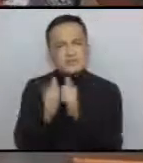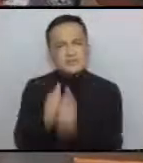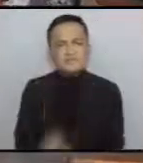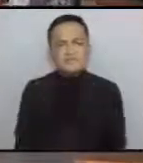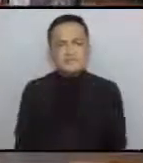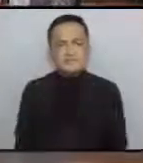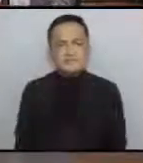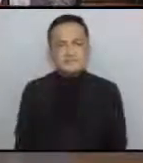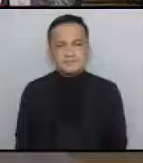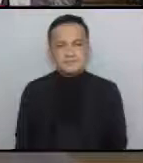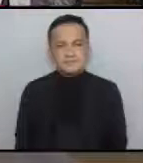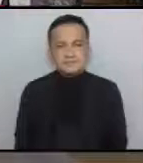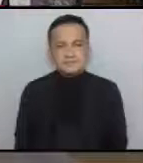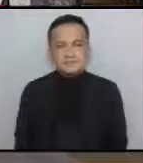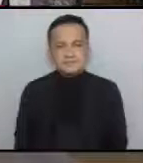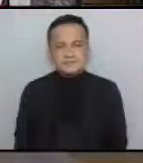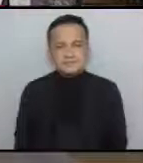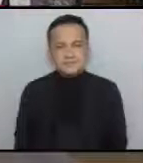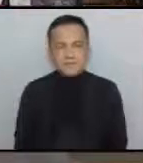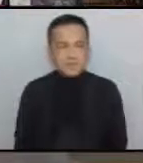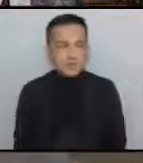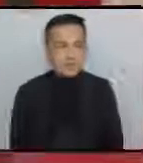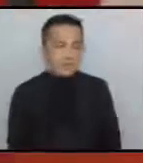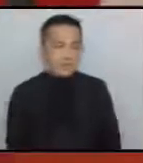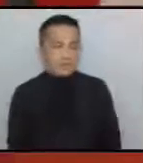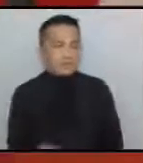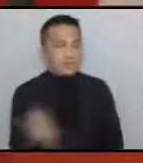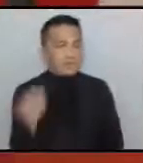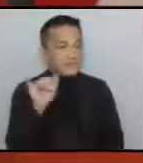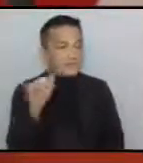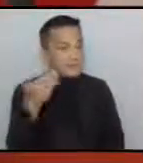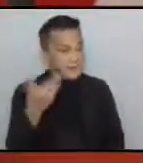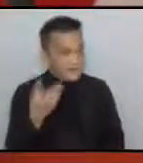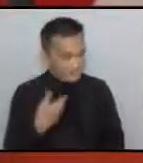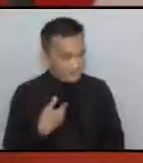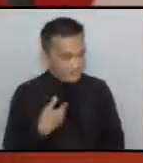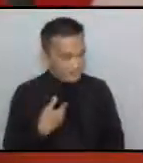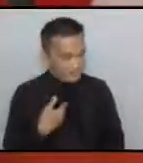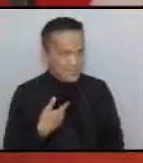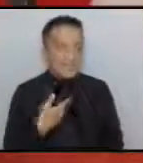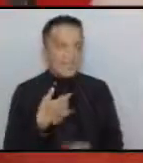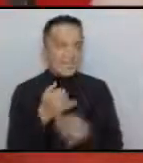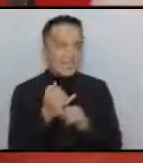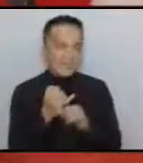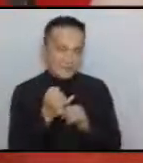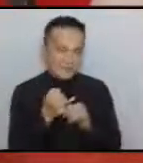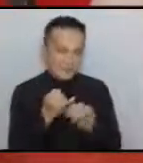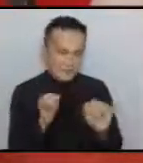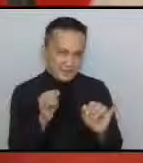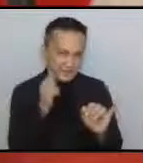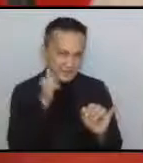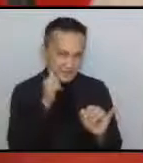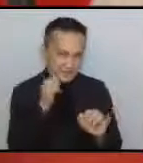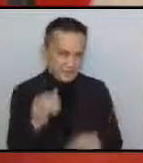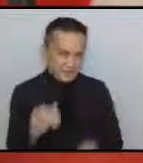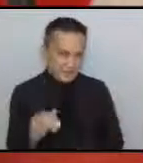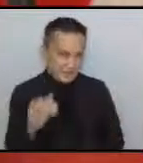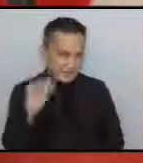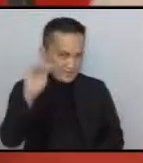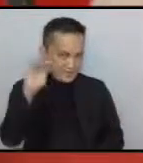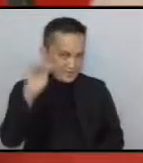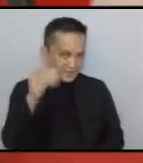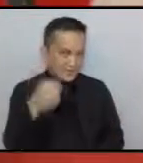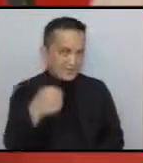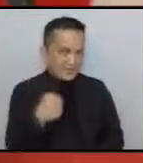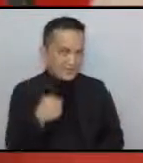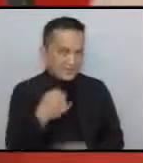it? Parang ako kasi yan eh. Parang independent woman kasi. Lumaki kasi akong independent. Wow. So, parang